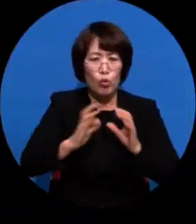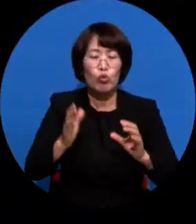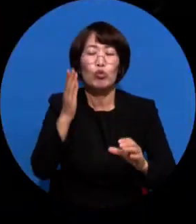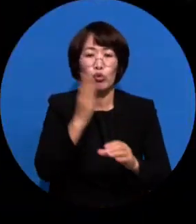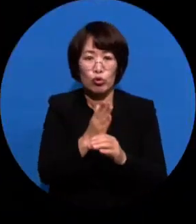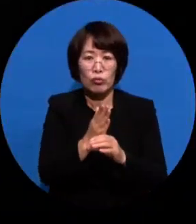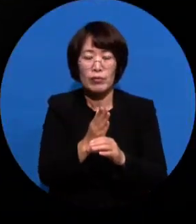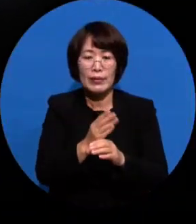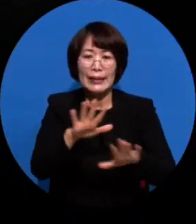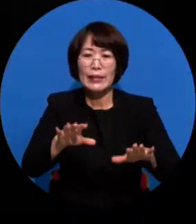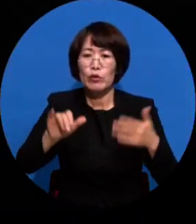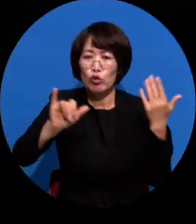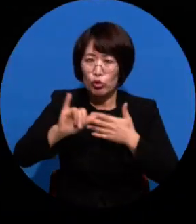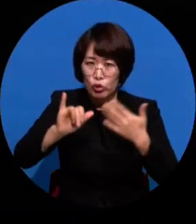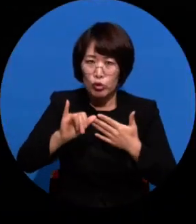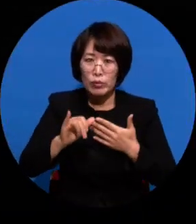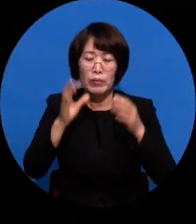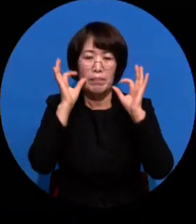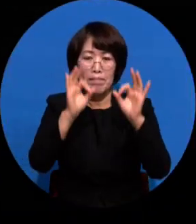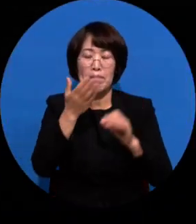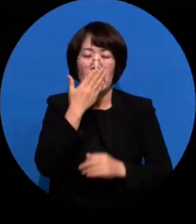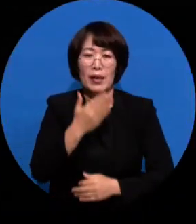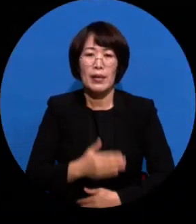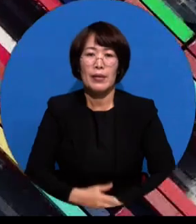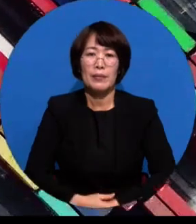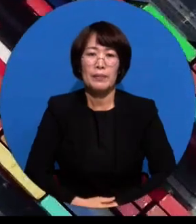있는데 유튜브를 통해서도 볼 수 있습니다